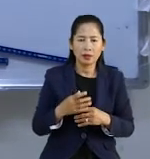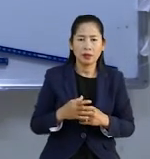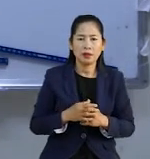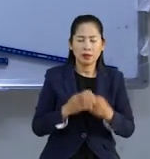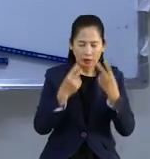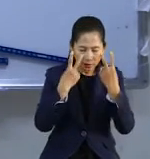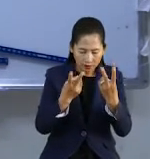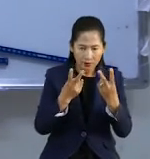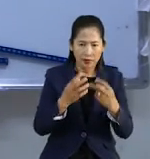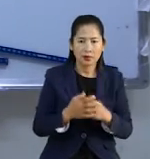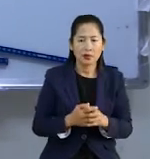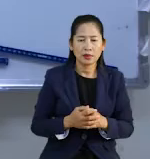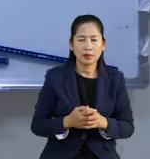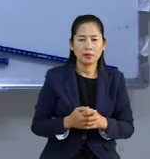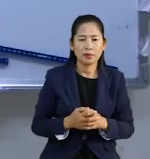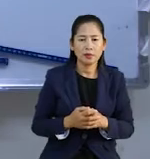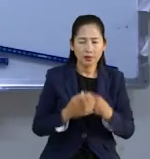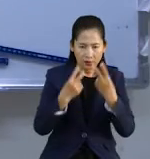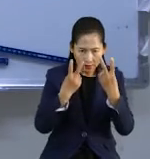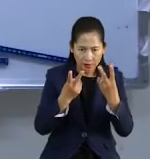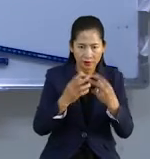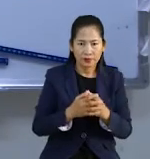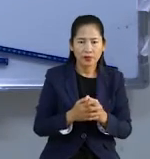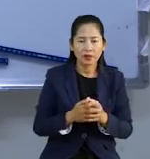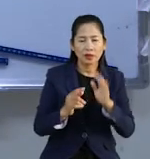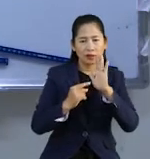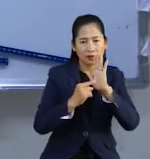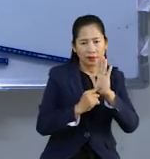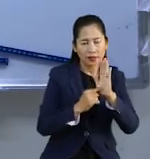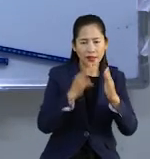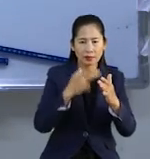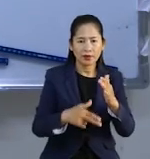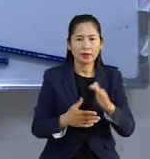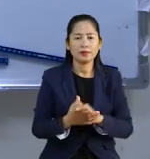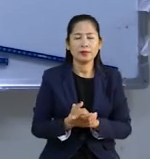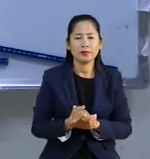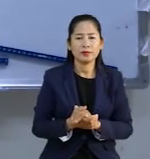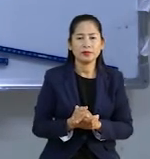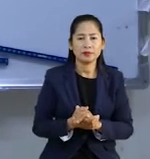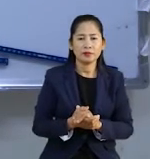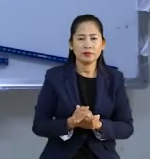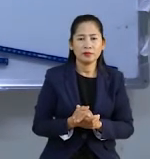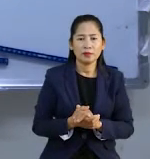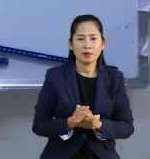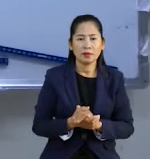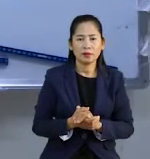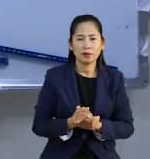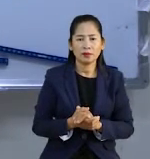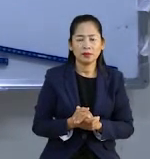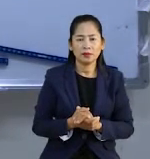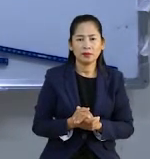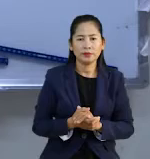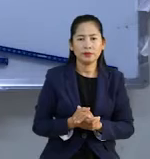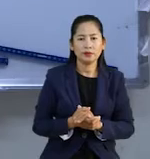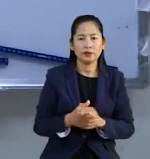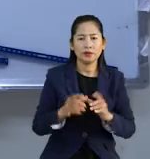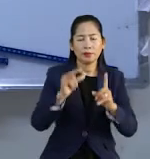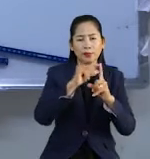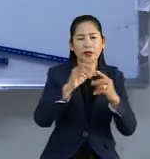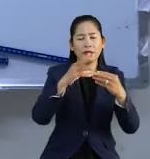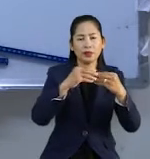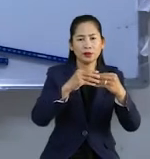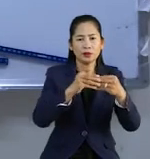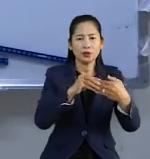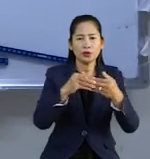ล้วก็สังเกตเมื่อตามด้านเมื่อชมวยลูกครูเมื่อลูกครูจังบางฮันโกนำปีเอาไว้จังเยี่ยมปีไอ้ในขนมเป็นนี่บานจังปี